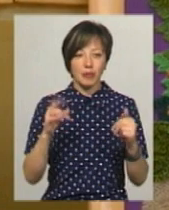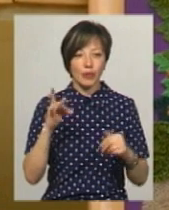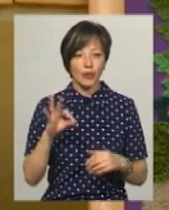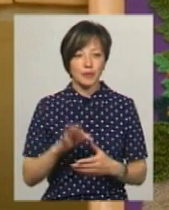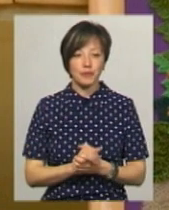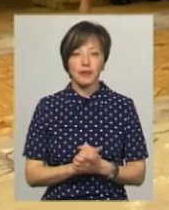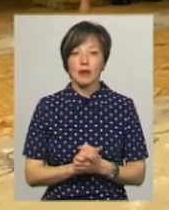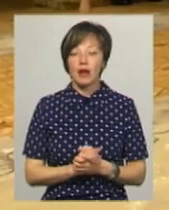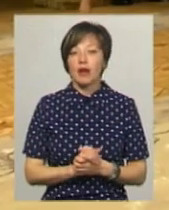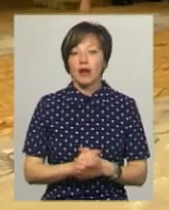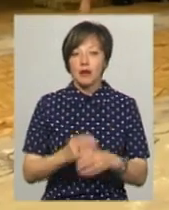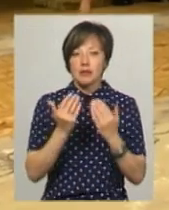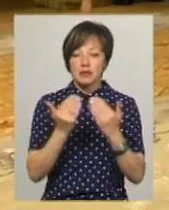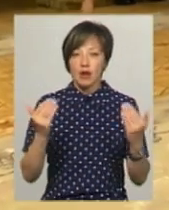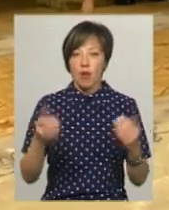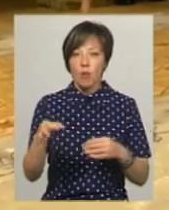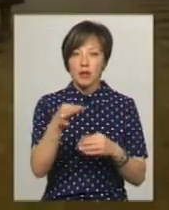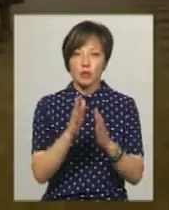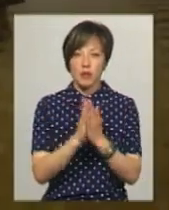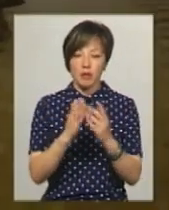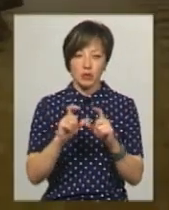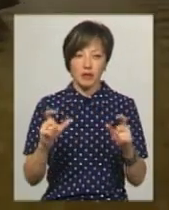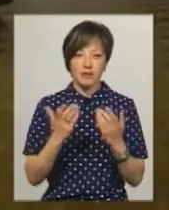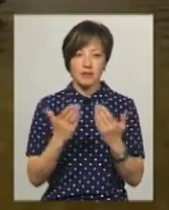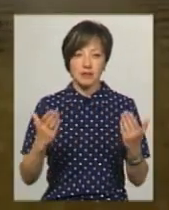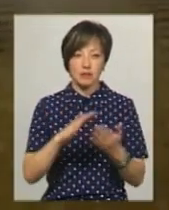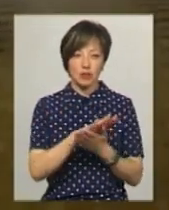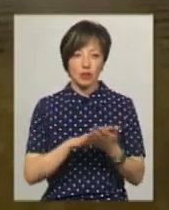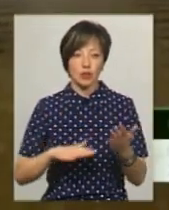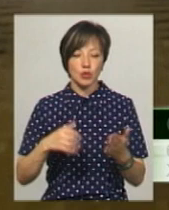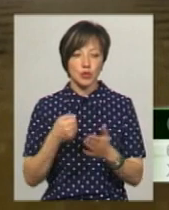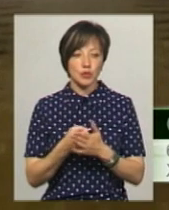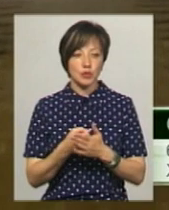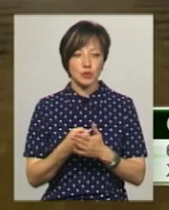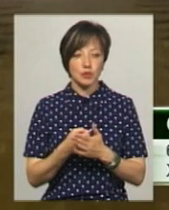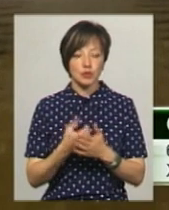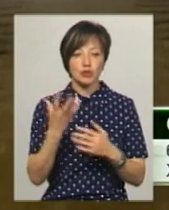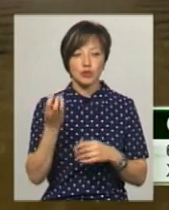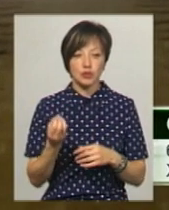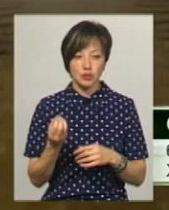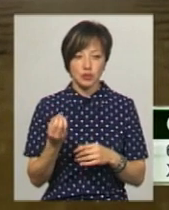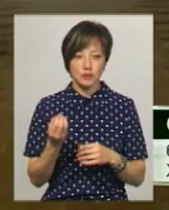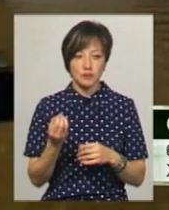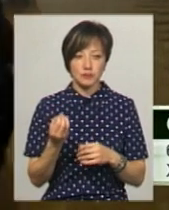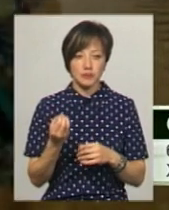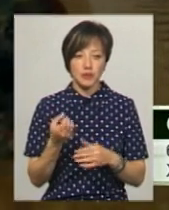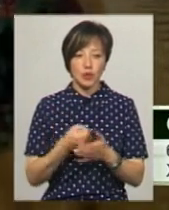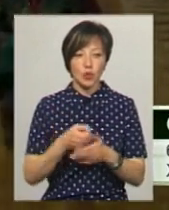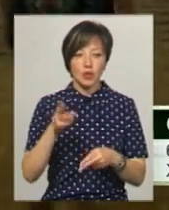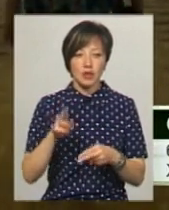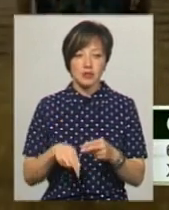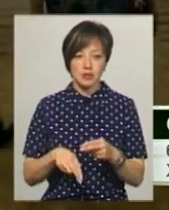розмістили в залі каталогів обласної книгозбірні. Виставка буде діяти ще до